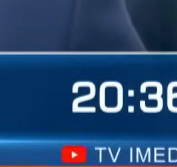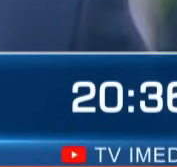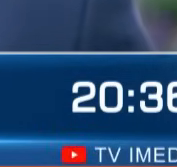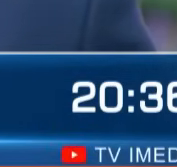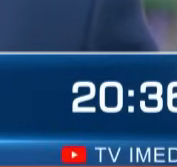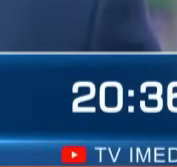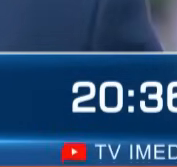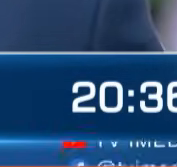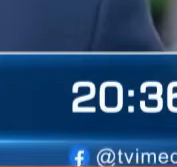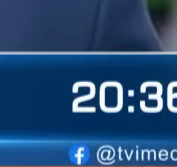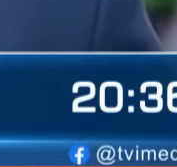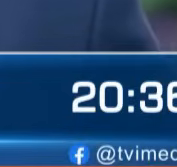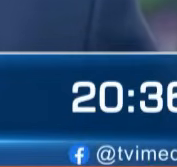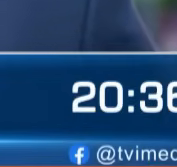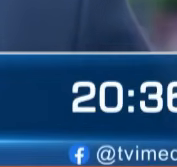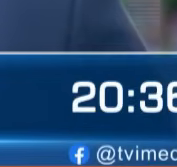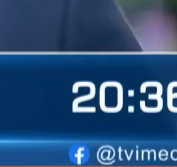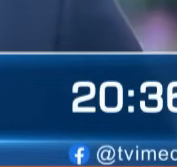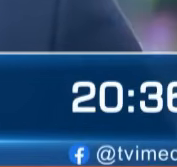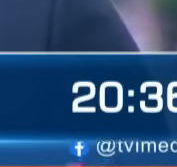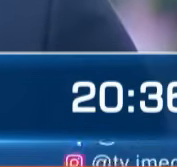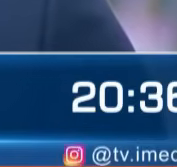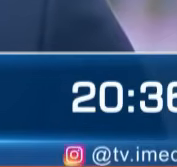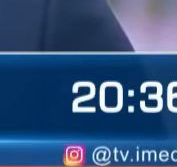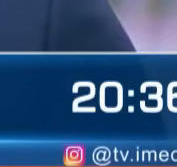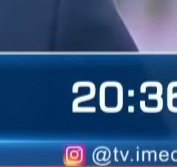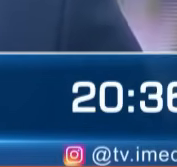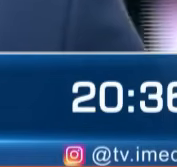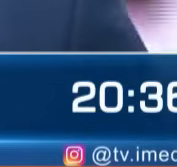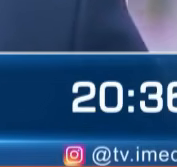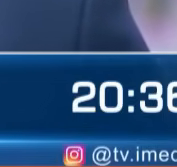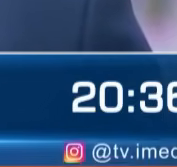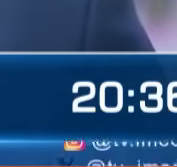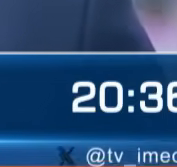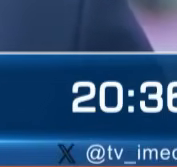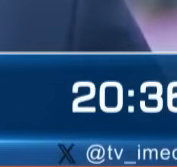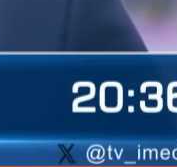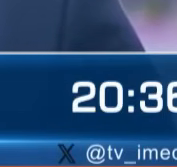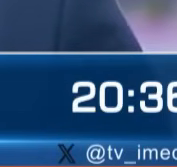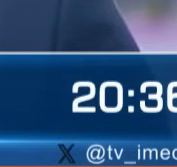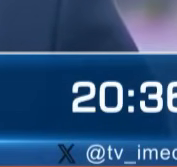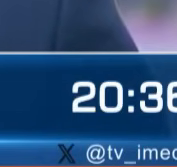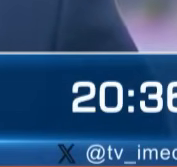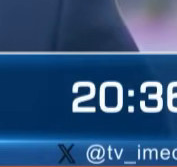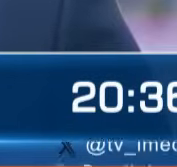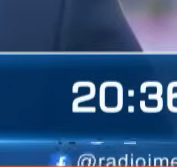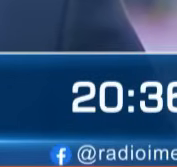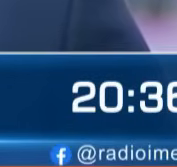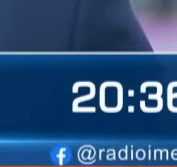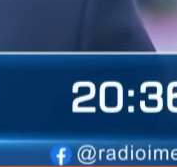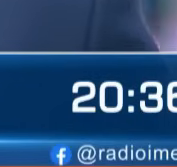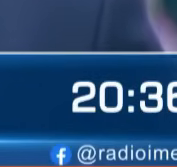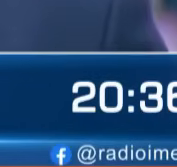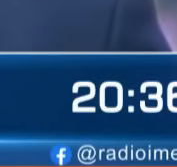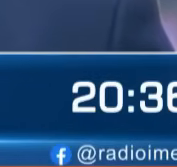თქმა უნდა, გააგრძელებენ, როგორც მე უკვე არაერთხელ აღნიშნე, უსაფრთხო ადგილას ცხოვრებას. Manam, sanam, concretule, da, smarik